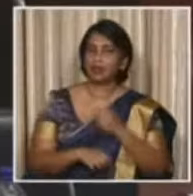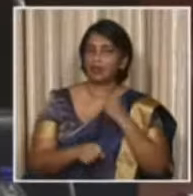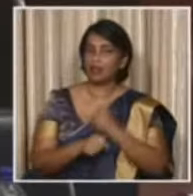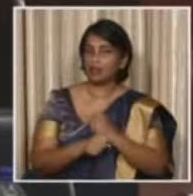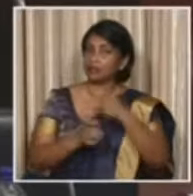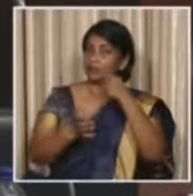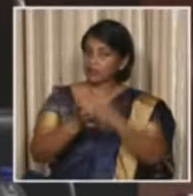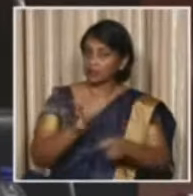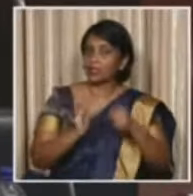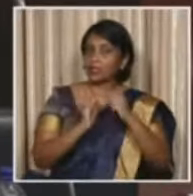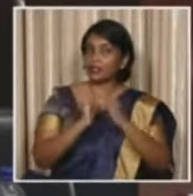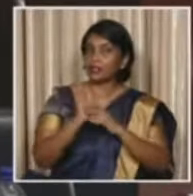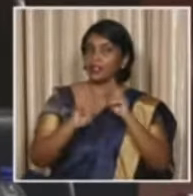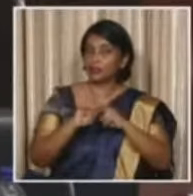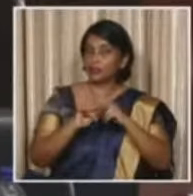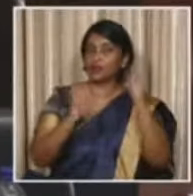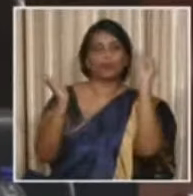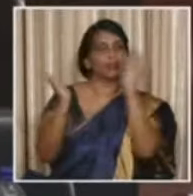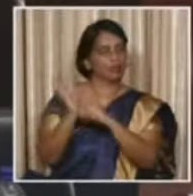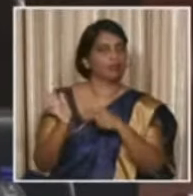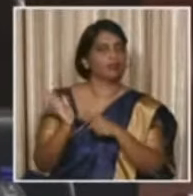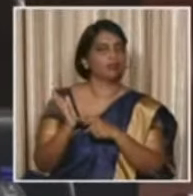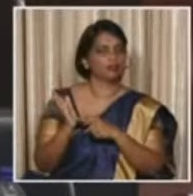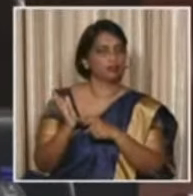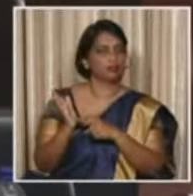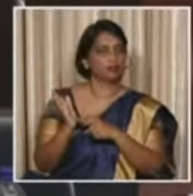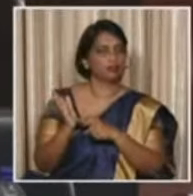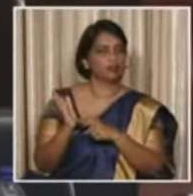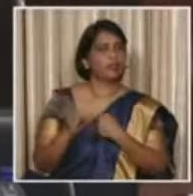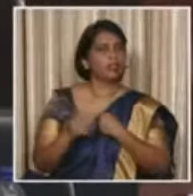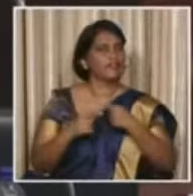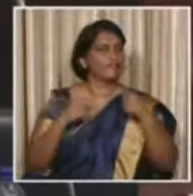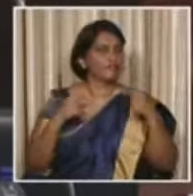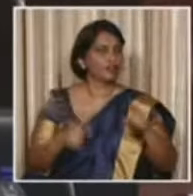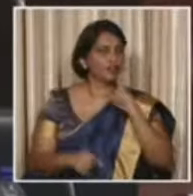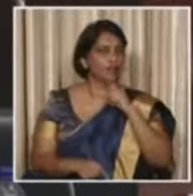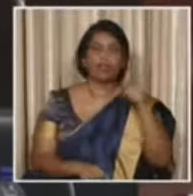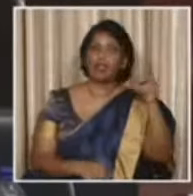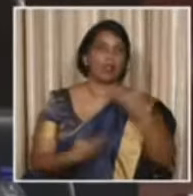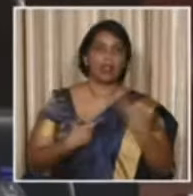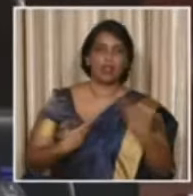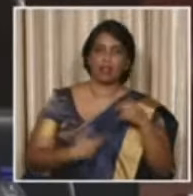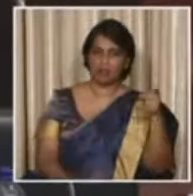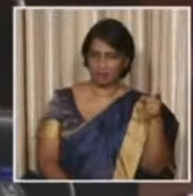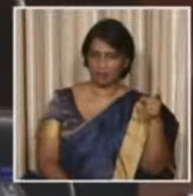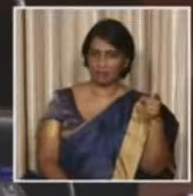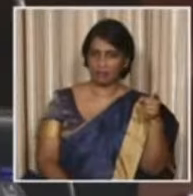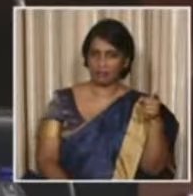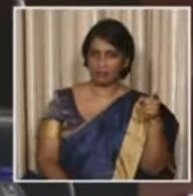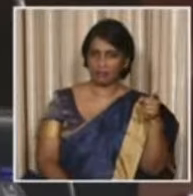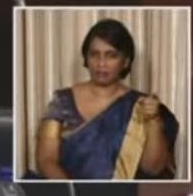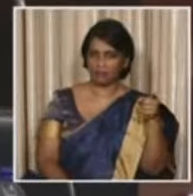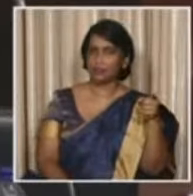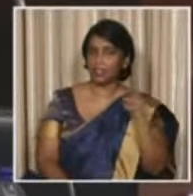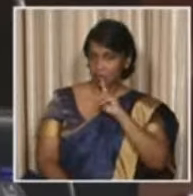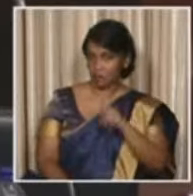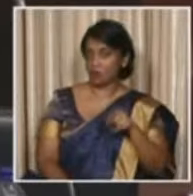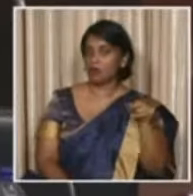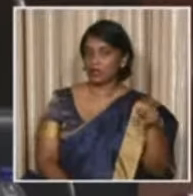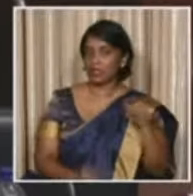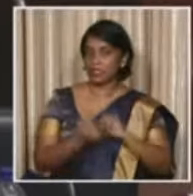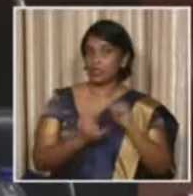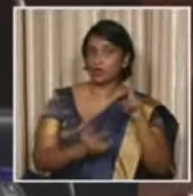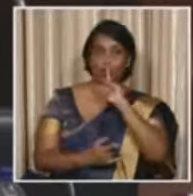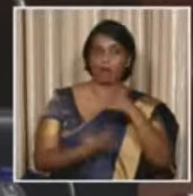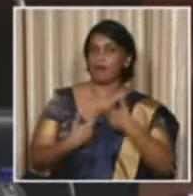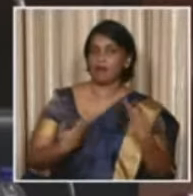අස්සක් කරපු IMF කොන්දේසි දාලා තියෙනවා. ඒකයි අපි විරුද්ධ කිව්වා. මෙතුමා කිව්වා නෑ කියලා. මේ කවුද ෂෑඩ් කිව්වා